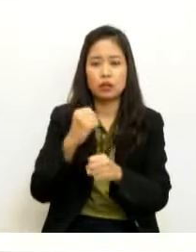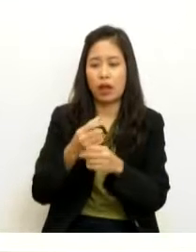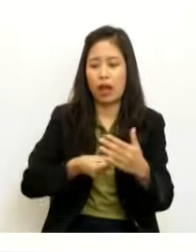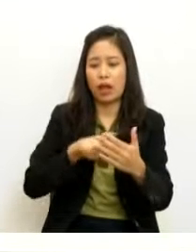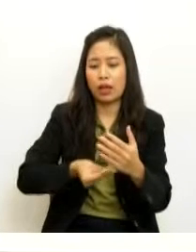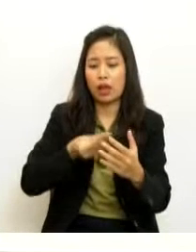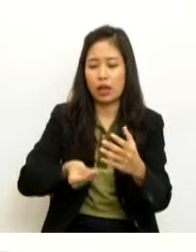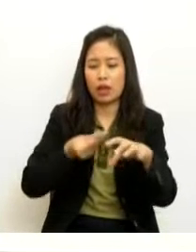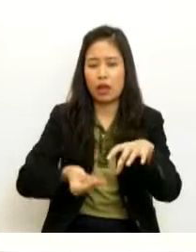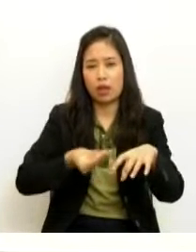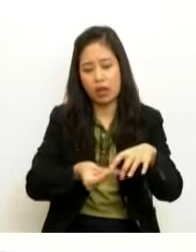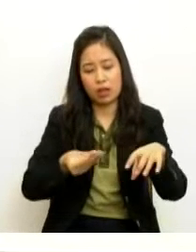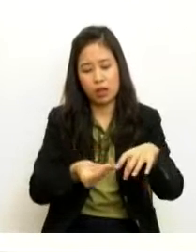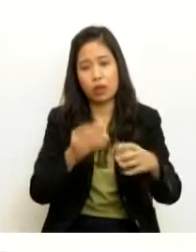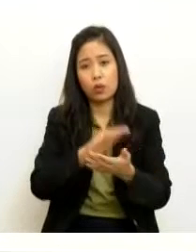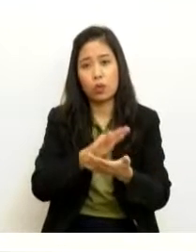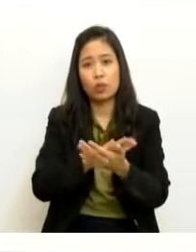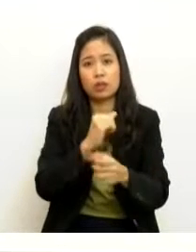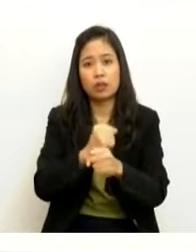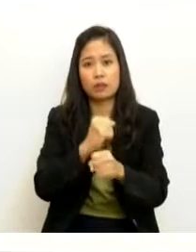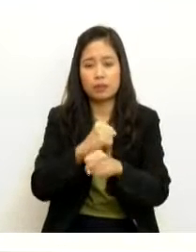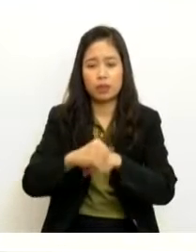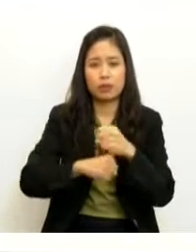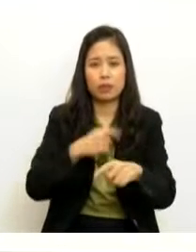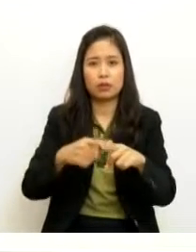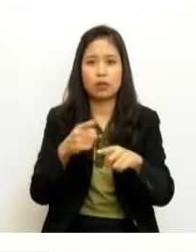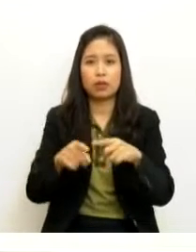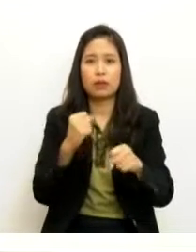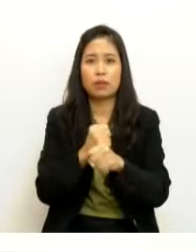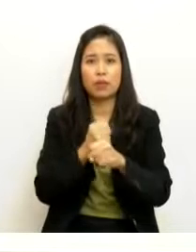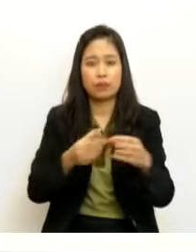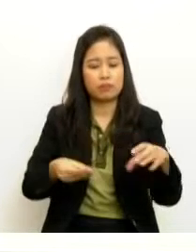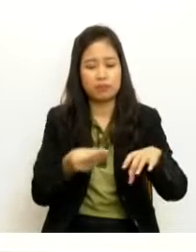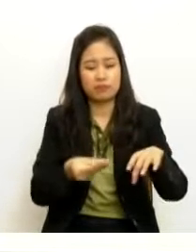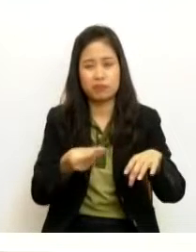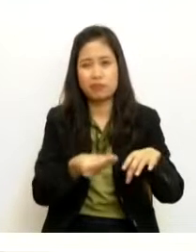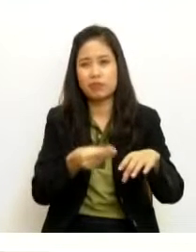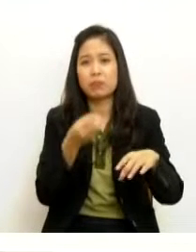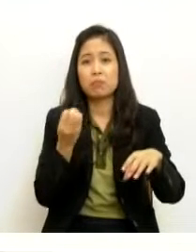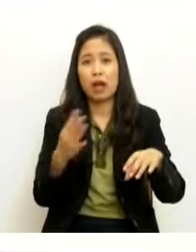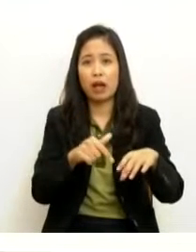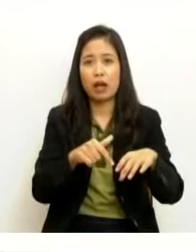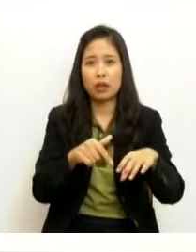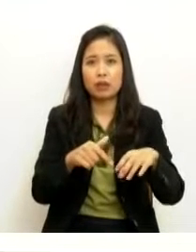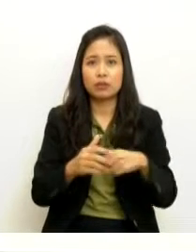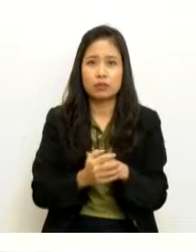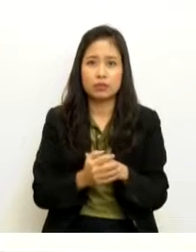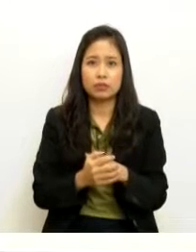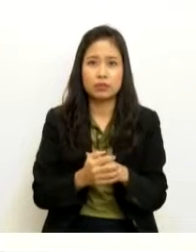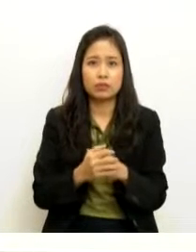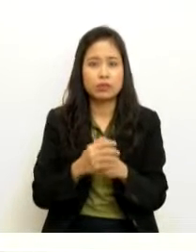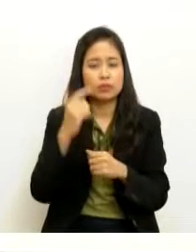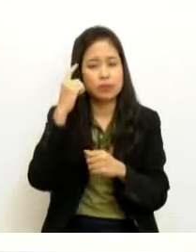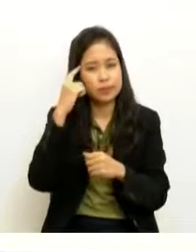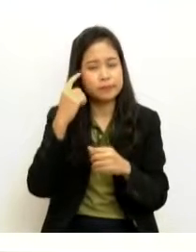ป็นหน่วยปฏิบัติการหรือหน่วยดำเนินการอยู่อีกเป็นจำนวนมากนะครับดังนั้นเนี่ยผมจึงขอเชิ